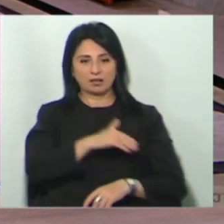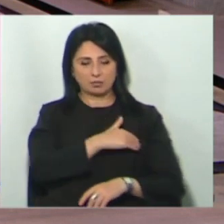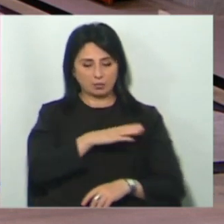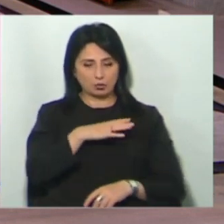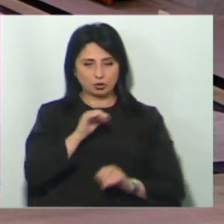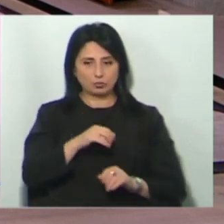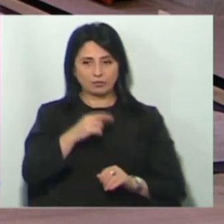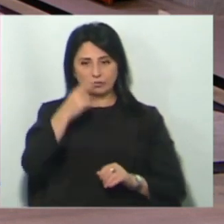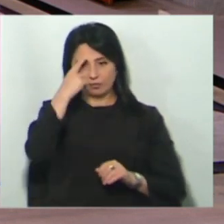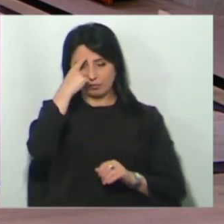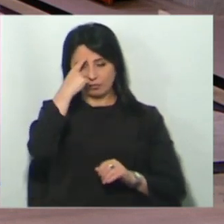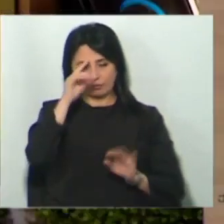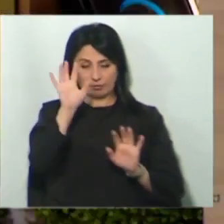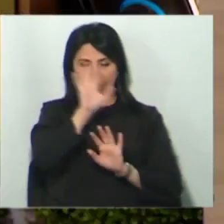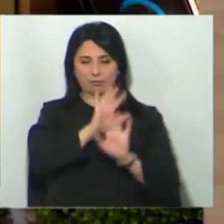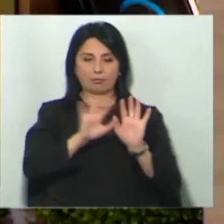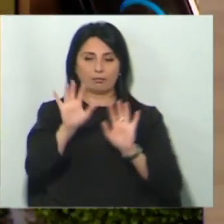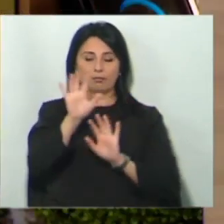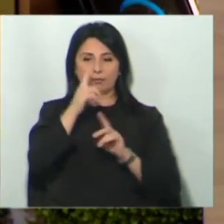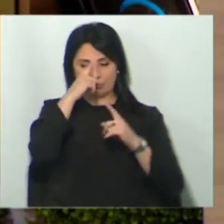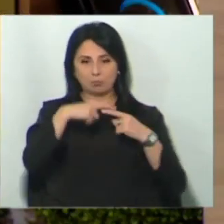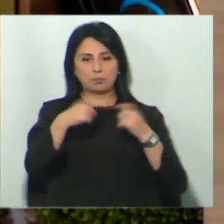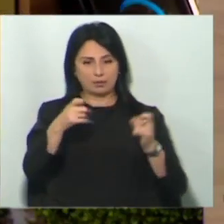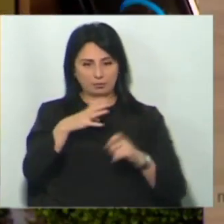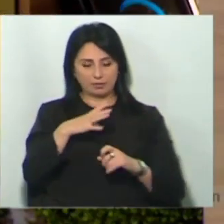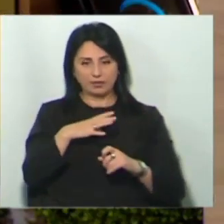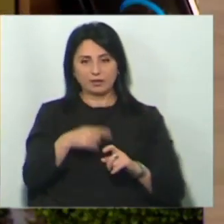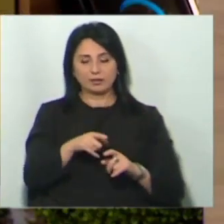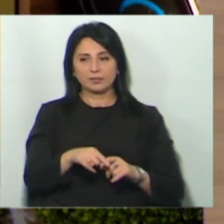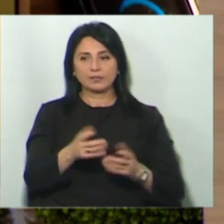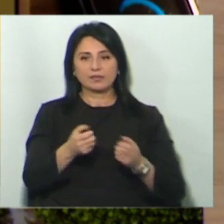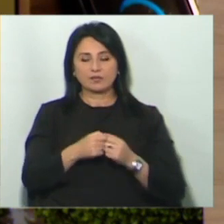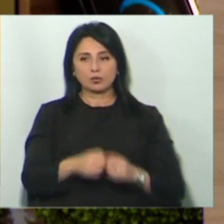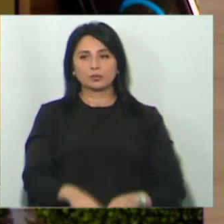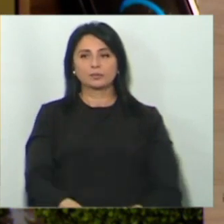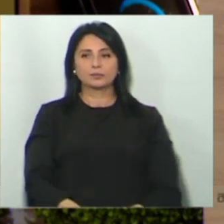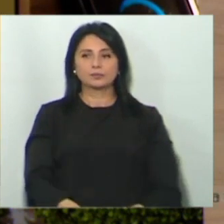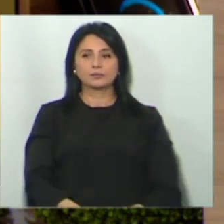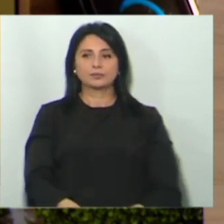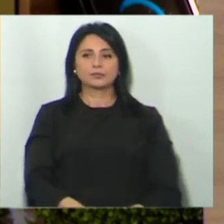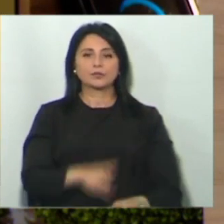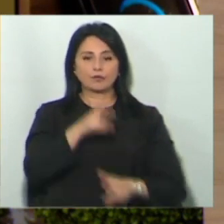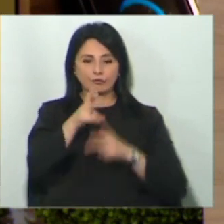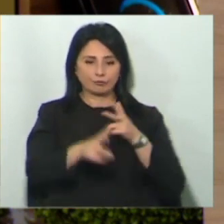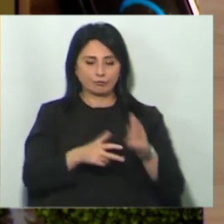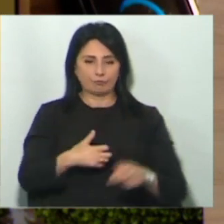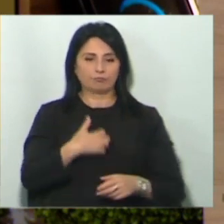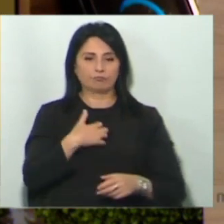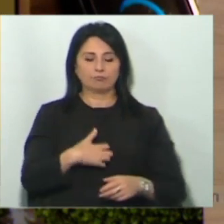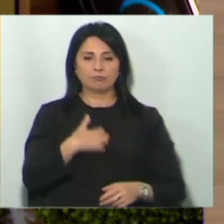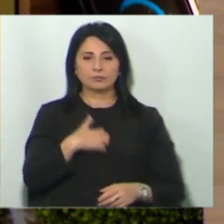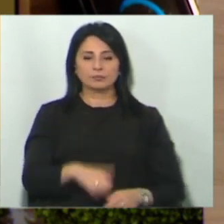ტემპერატურა, გონების დაბინძვა, გონების კარგვაც კი შესაძლებელია მივიღოთ რებინება, გულისრება და